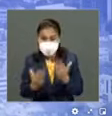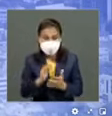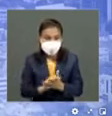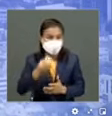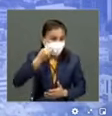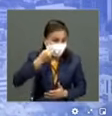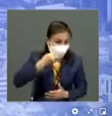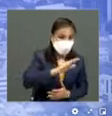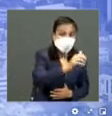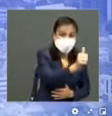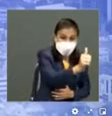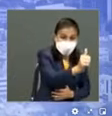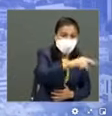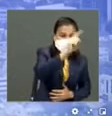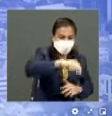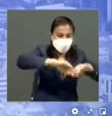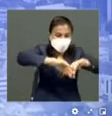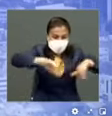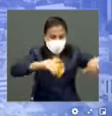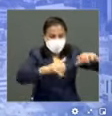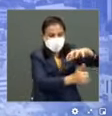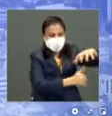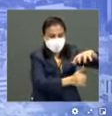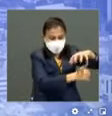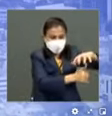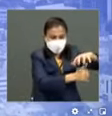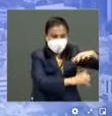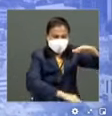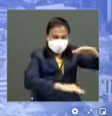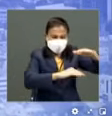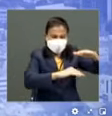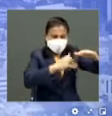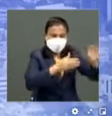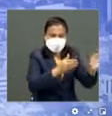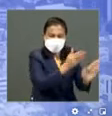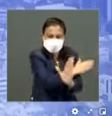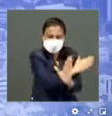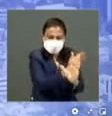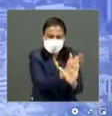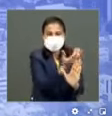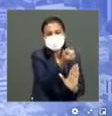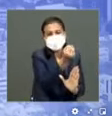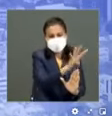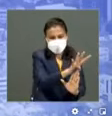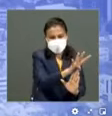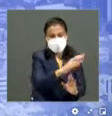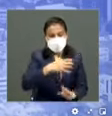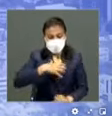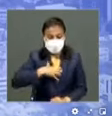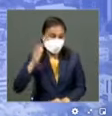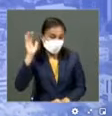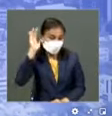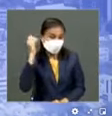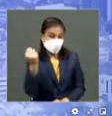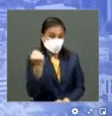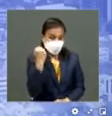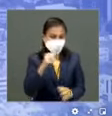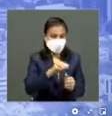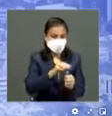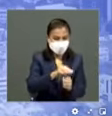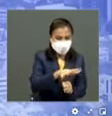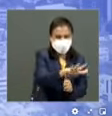ออีก14วันนะคะเพราะว่าในระหว่างนี้เนี่ยท่านยังต้องการความมั่นใจว่าจะไม่แพร่เชื้อ